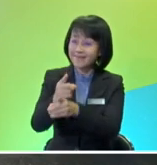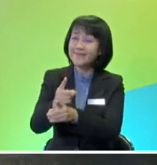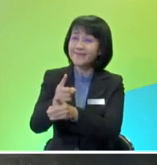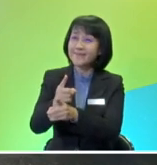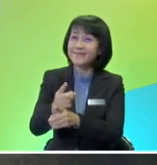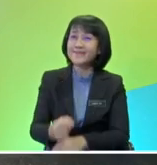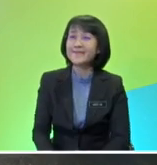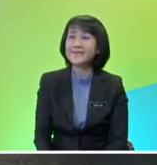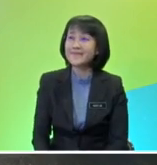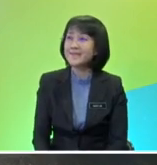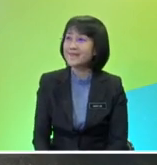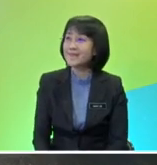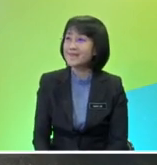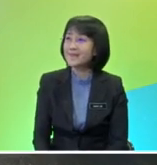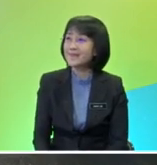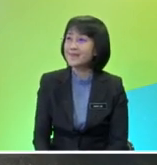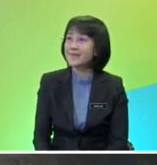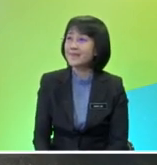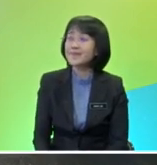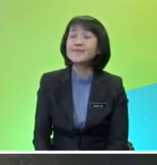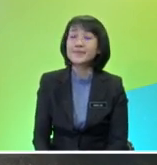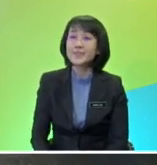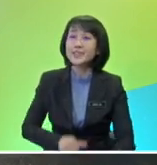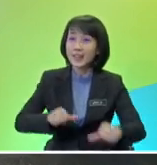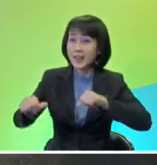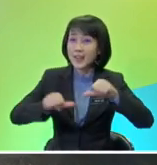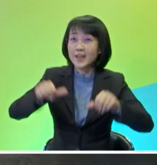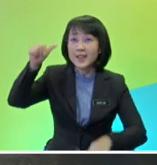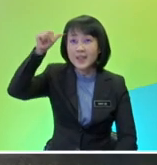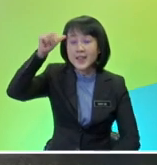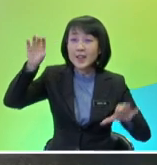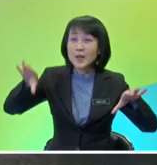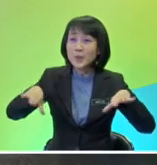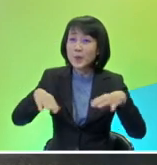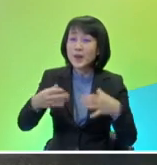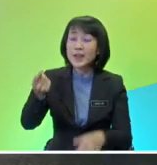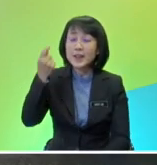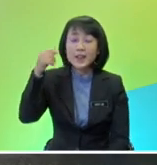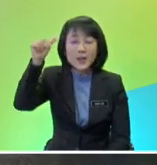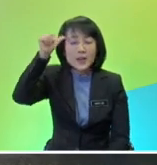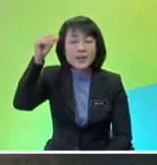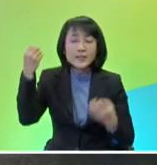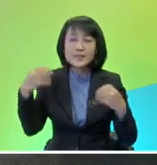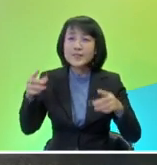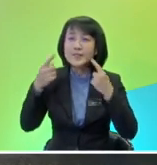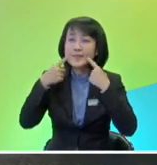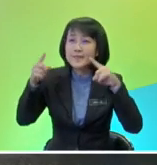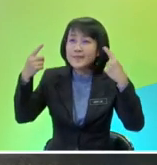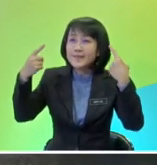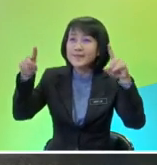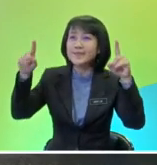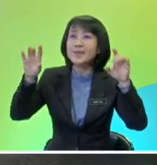ni. Jadi dari segi aktiviti yang Akmal lakukan tadi, nampaknya Akmal telah berjaya membuat ramalan dengan